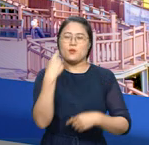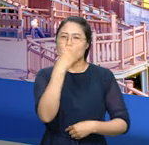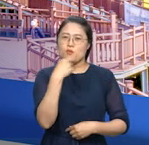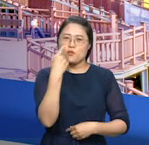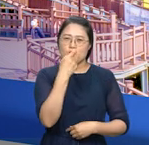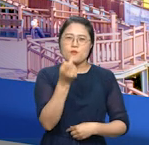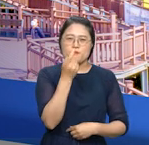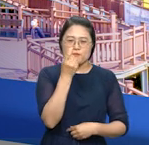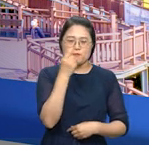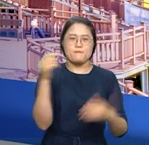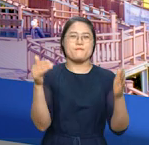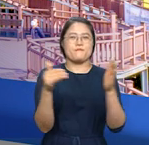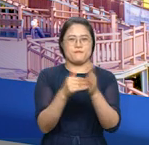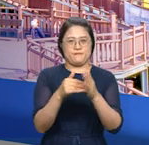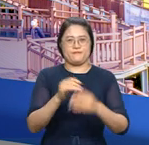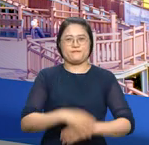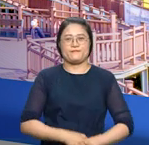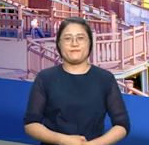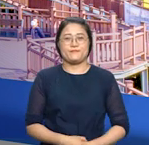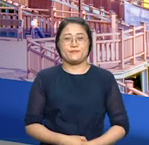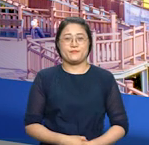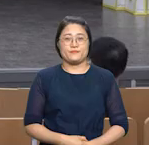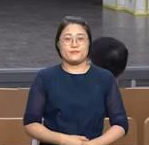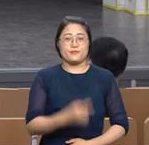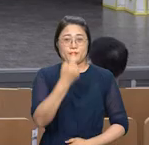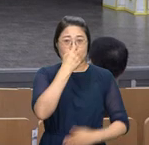의왕복지대학 이론과정을 완료했습니다.